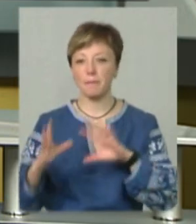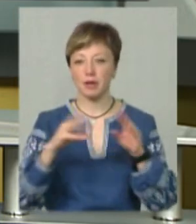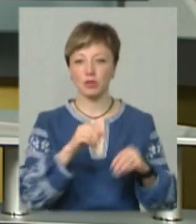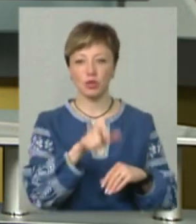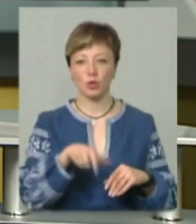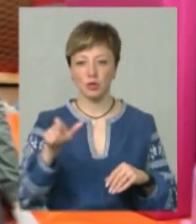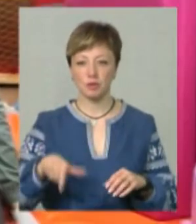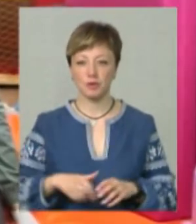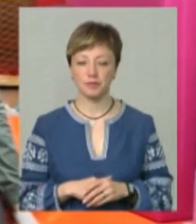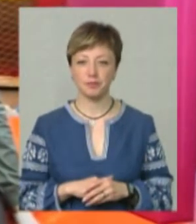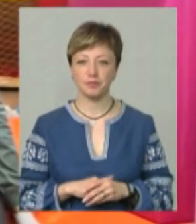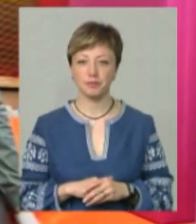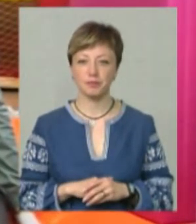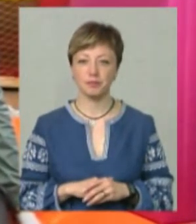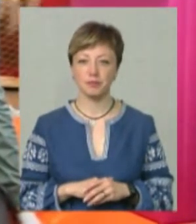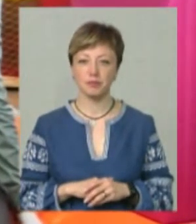внутрішньопереміщених осіб.